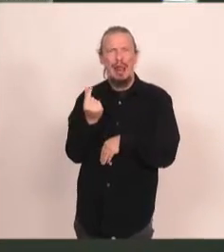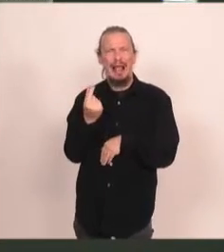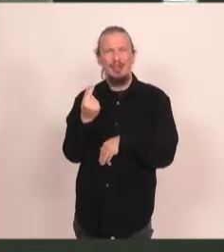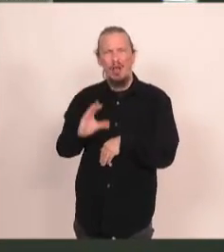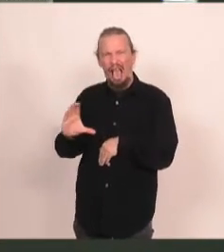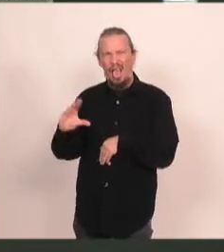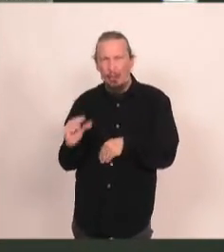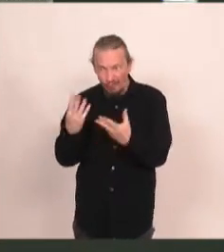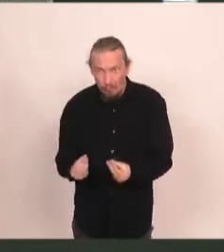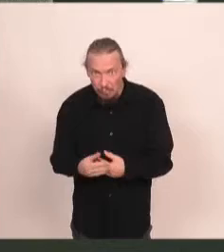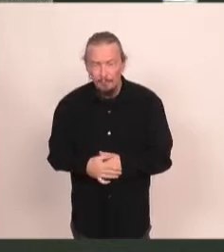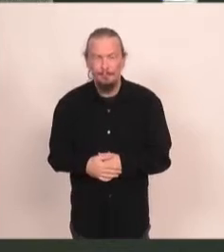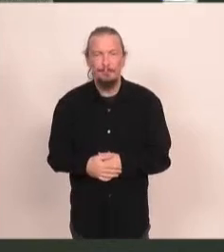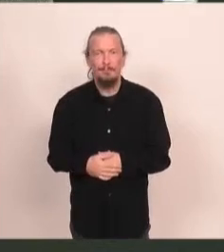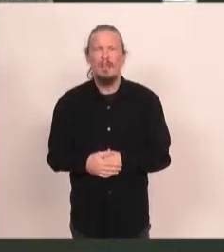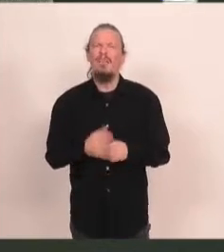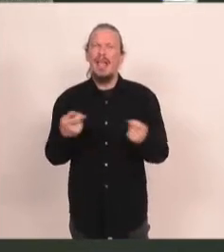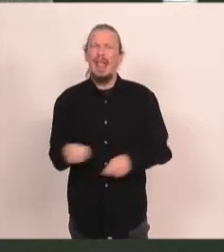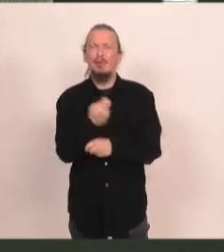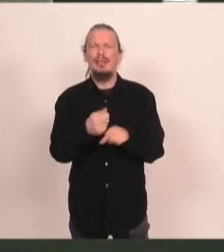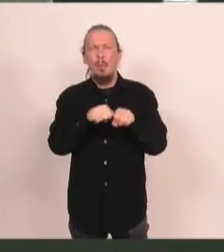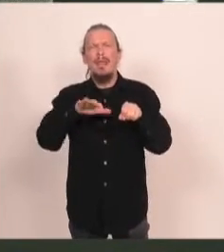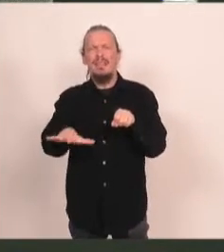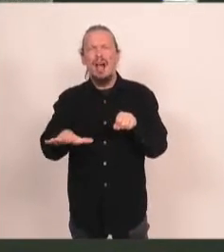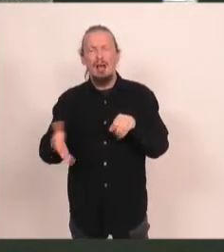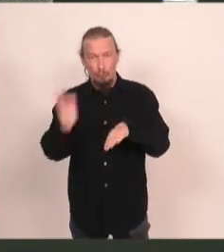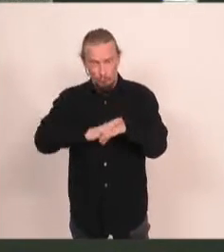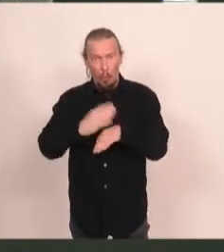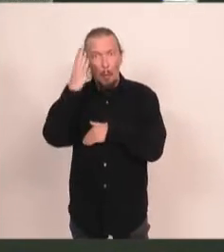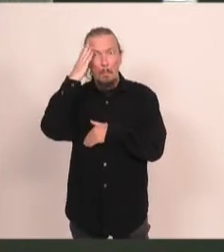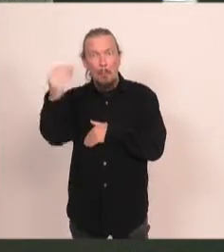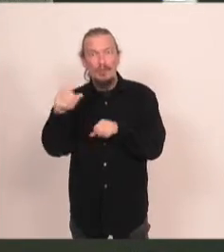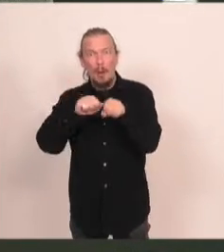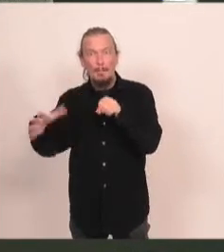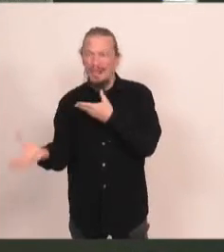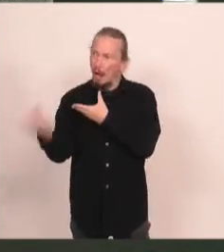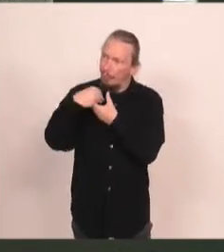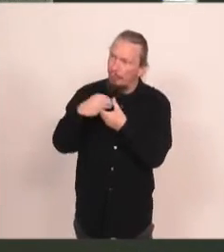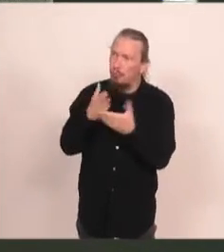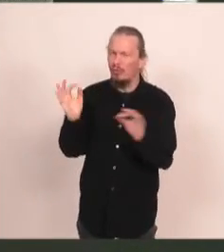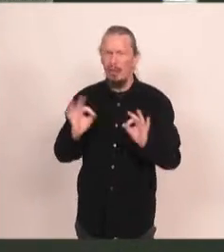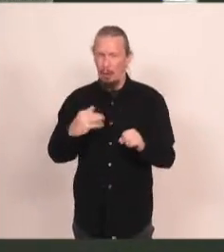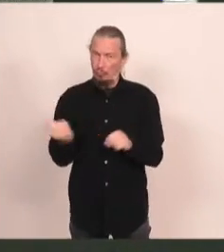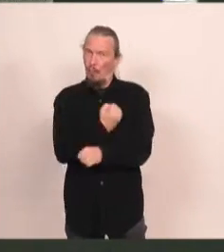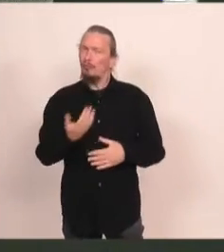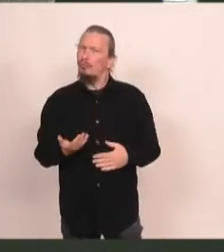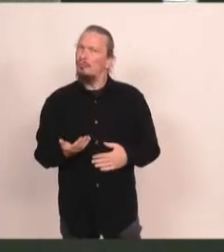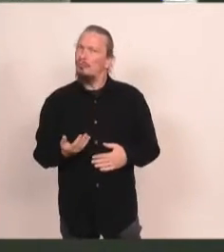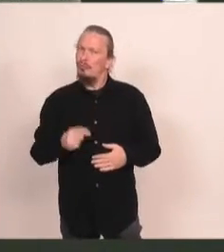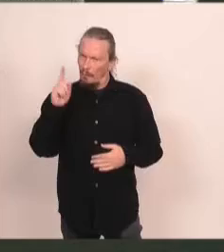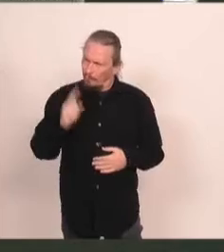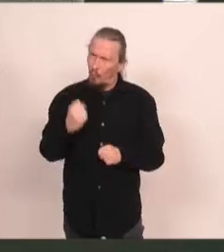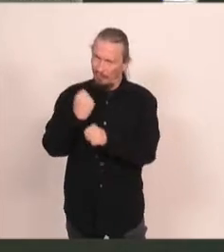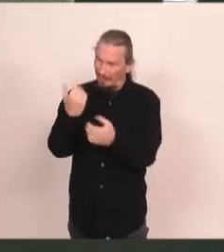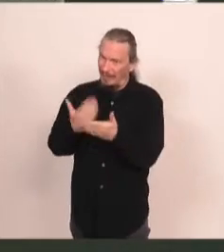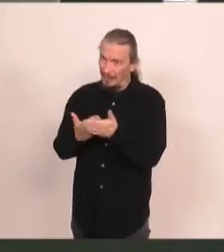actions d'éducation aux médias, on s'étonne de ne voir dans les partenaires aucun professionnel sur le sujet. C'est vraiment dommage. Ce sont des actions qui méritent d'être traitées au long